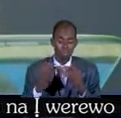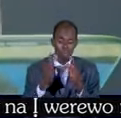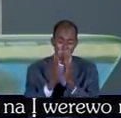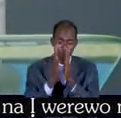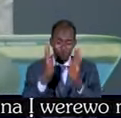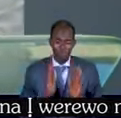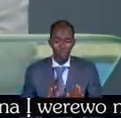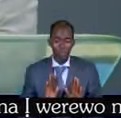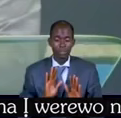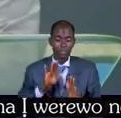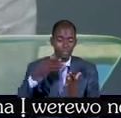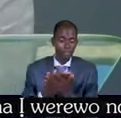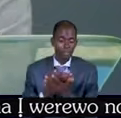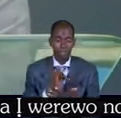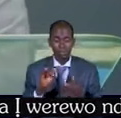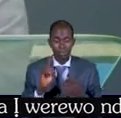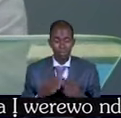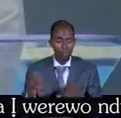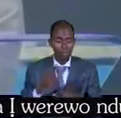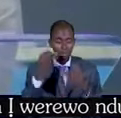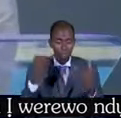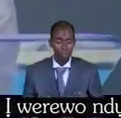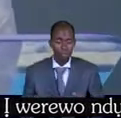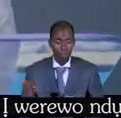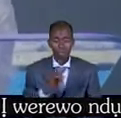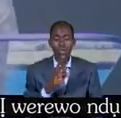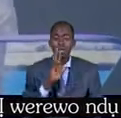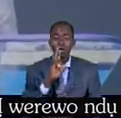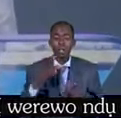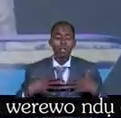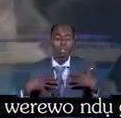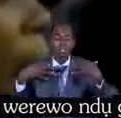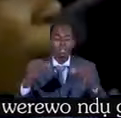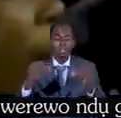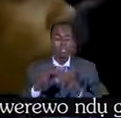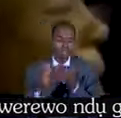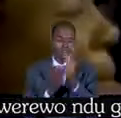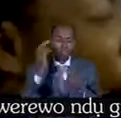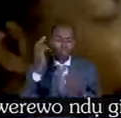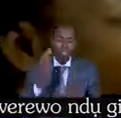ugbu a, agwọwo gị n'aha Jizọs.